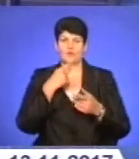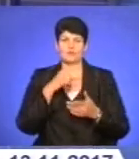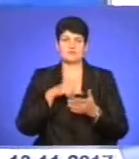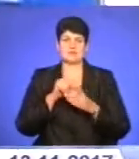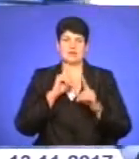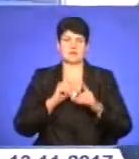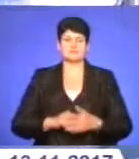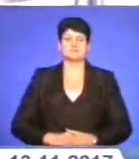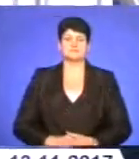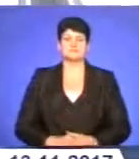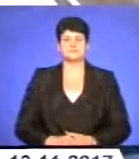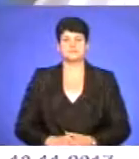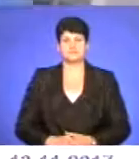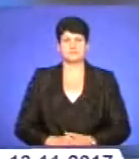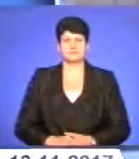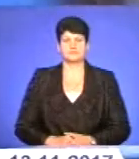раді.